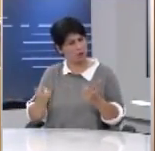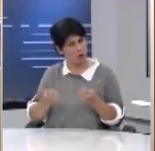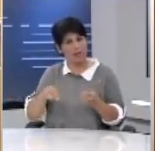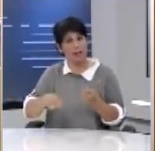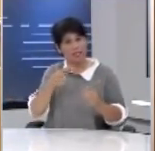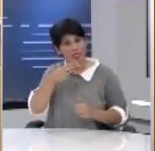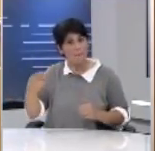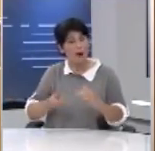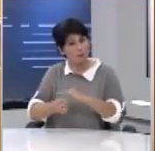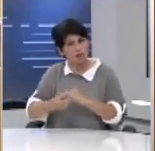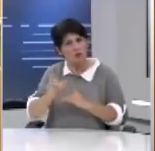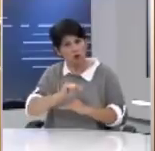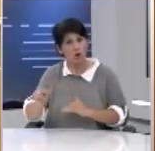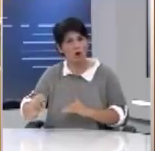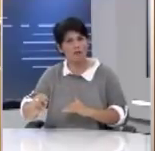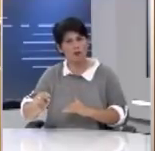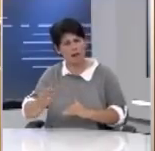και στο προσφυγικό.